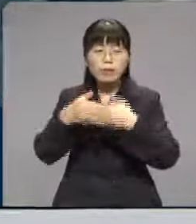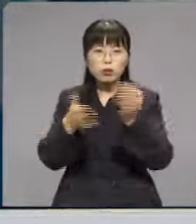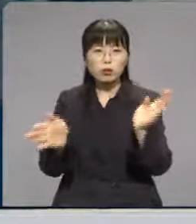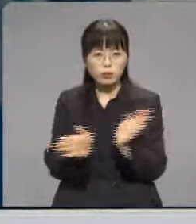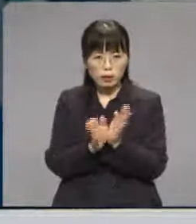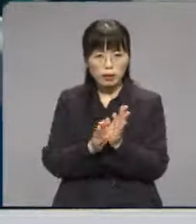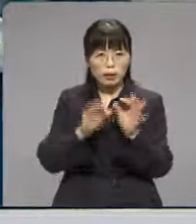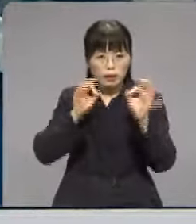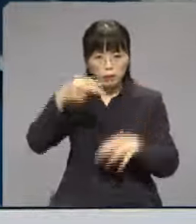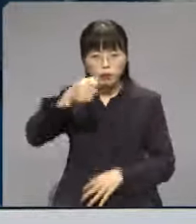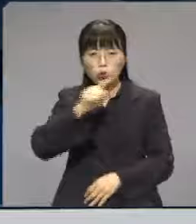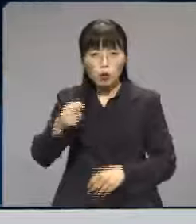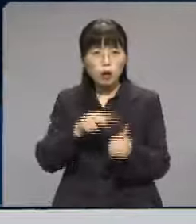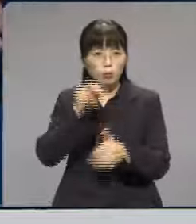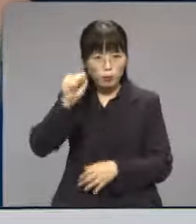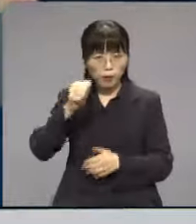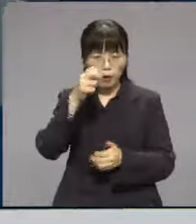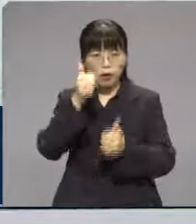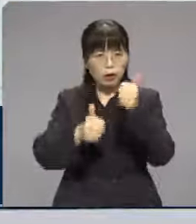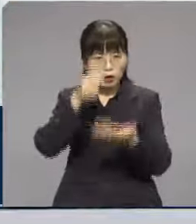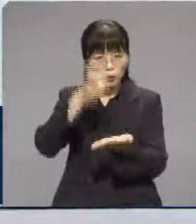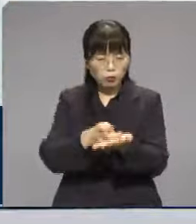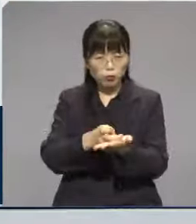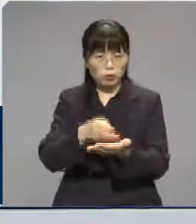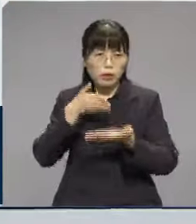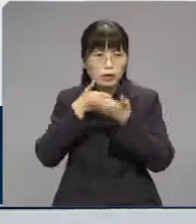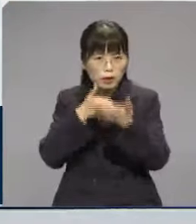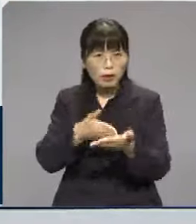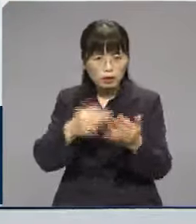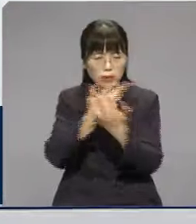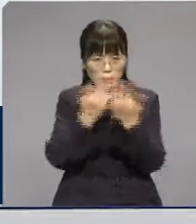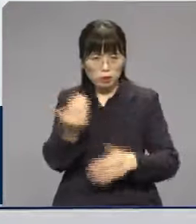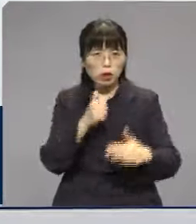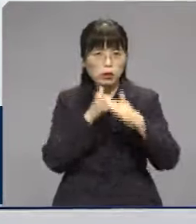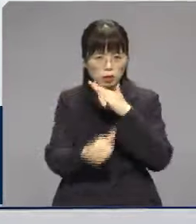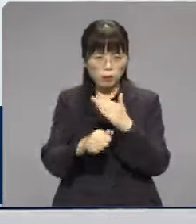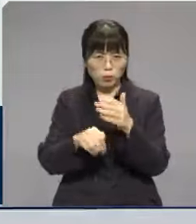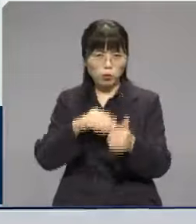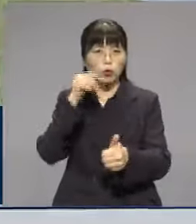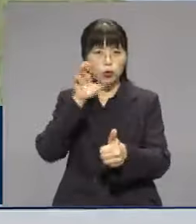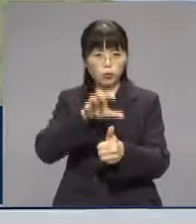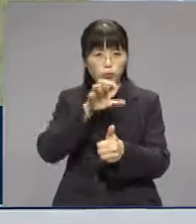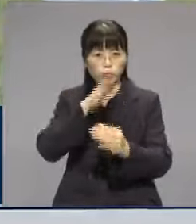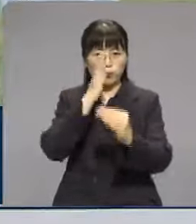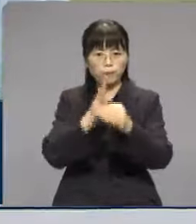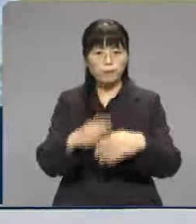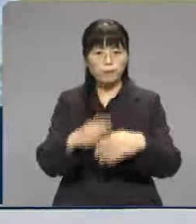더불어민주당은 김두관 후보가 경선 룰 문제를 제기하며 이재명 전 대표 측을 겨냥했습니다. 유은총 기자입니다.